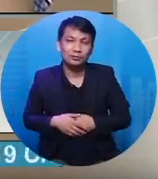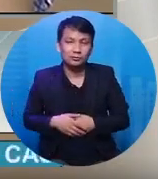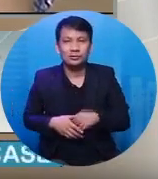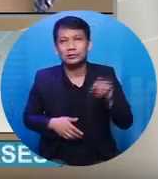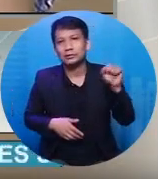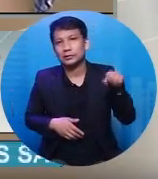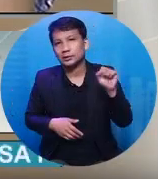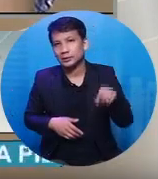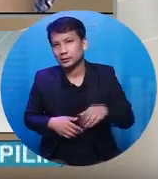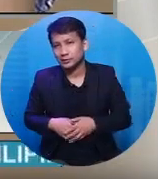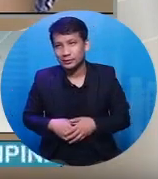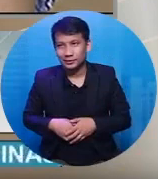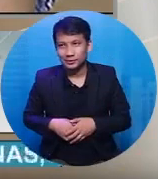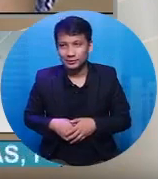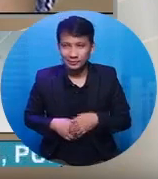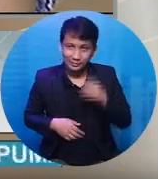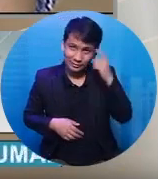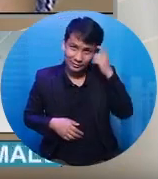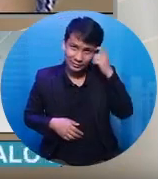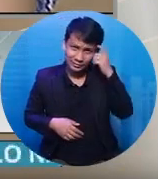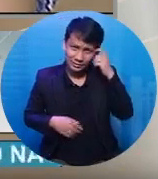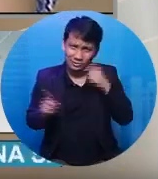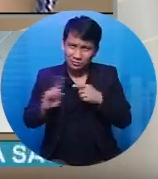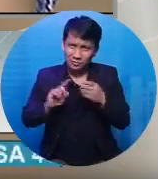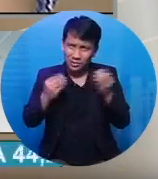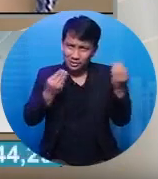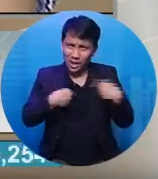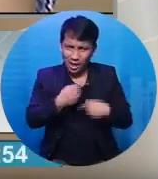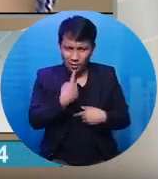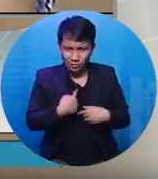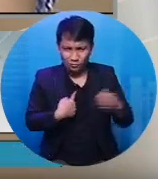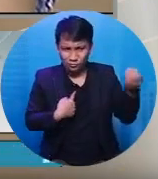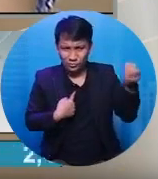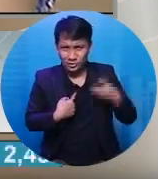Apo. Oh, ano pong sabi ni